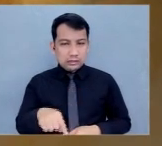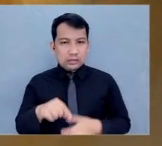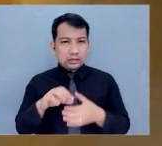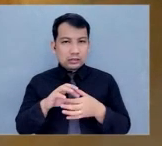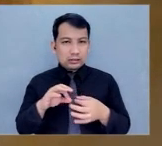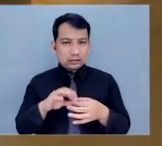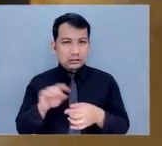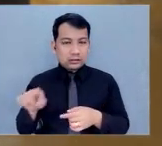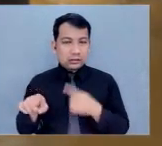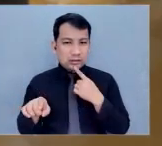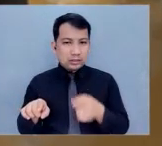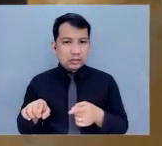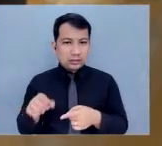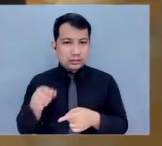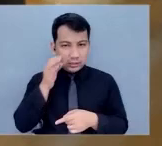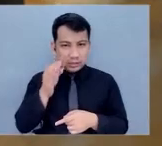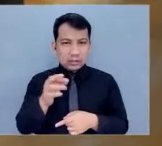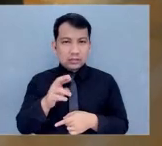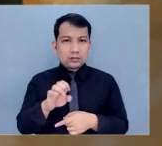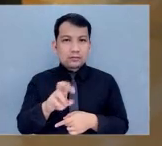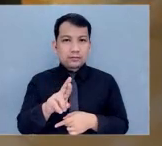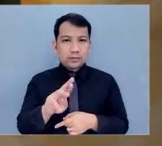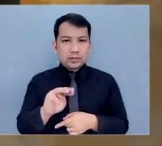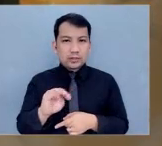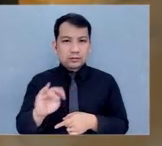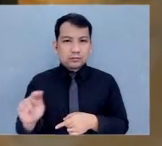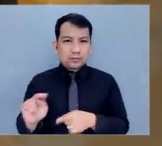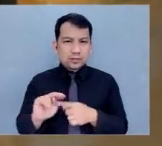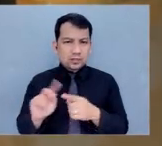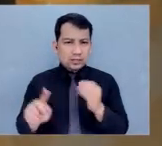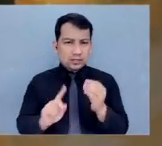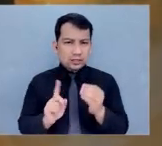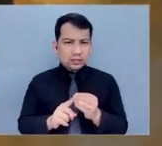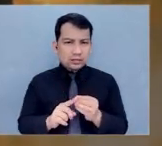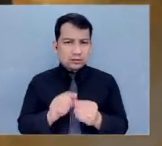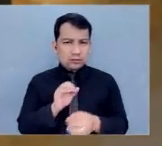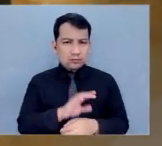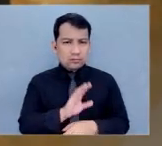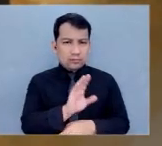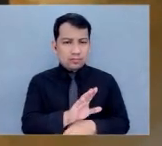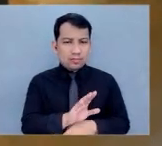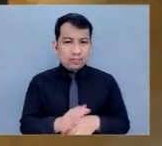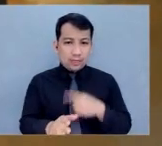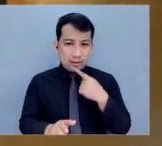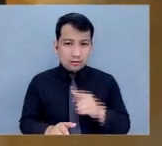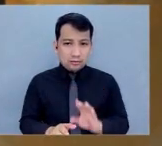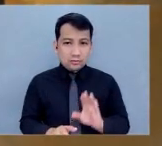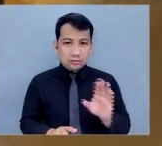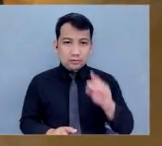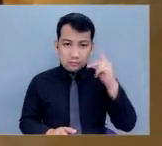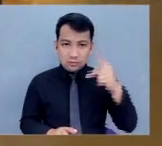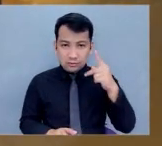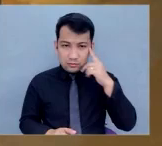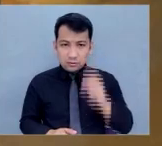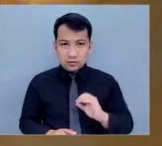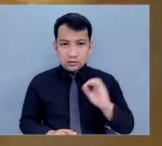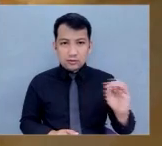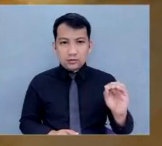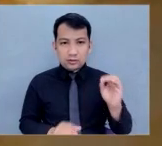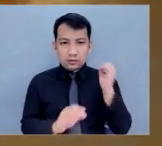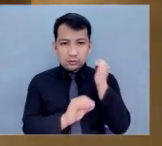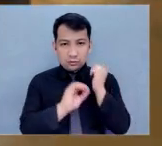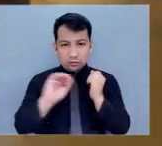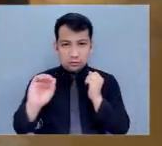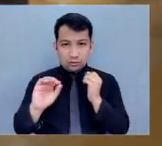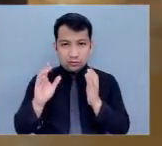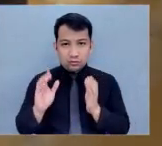ni Fermin. Isa na riyan ang pagkakaroon umano ng benefactor ni Dominic na isang politikong may-ari ng tinutuloyang condo unit